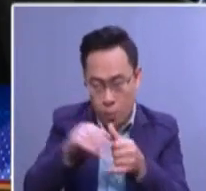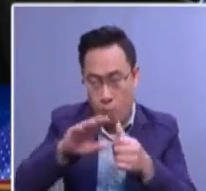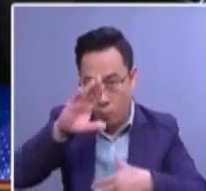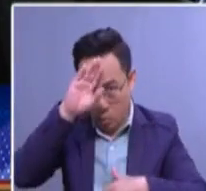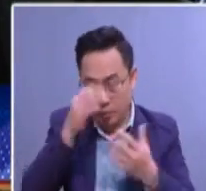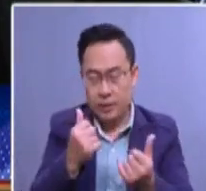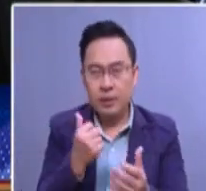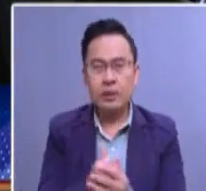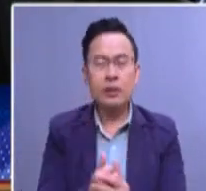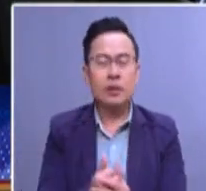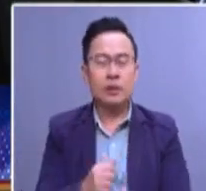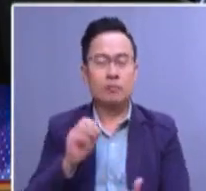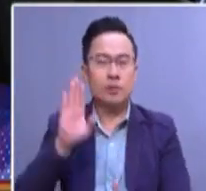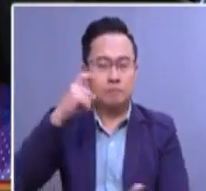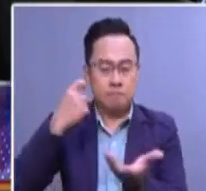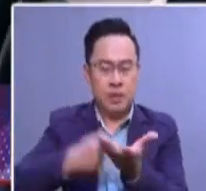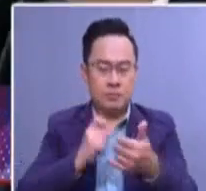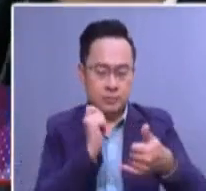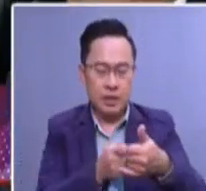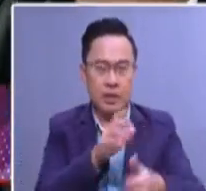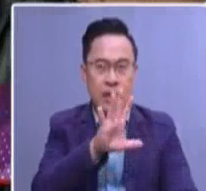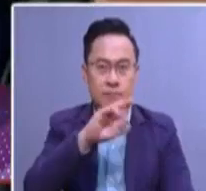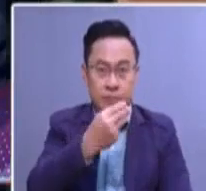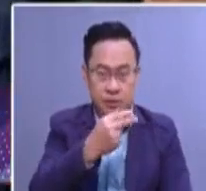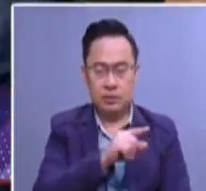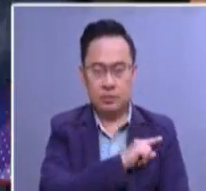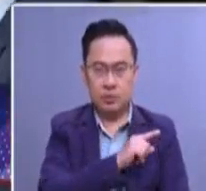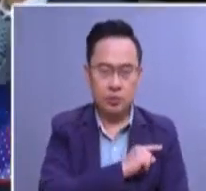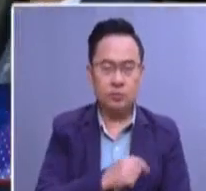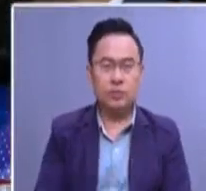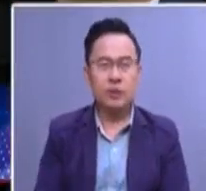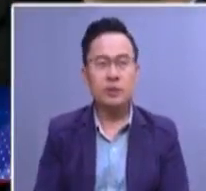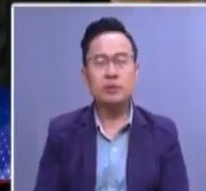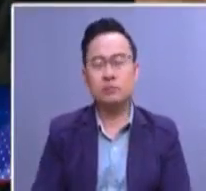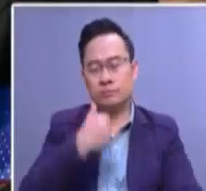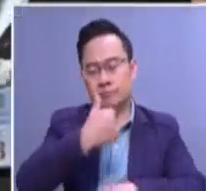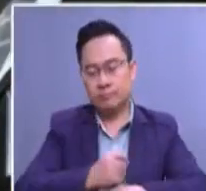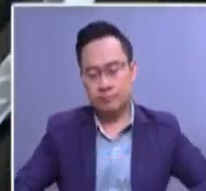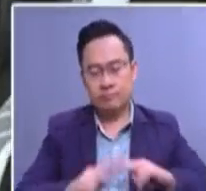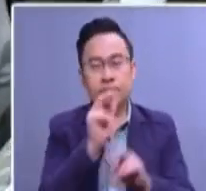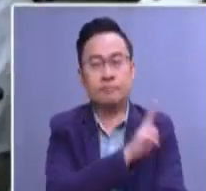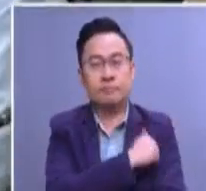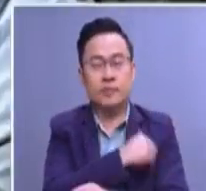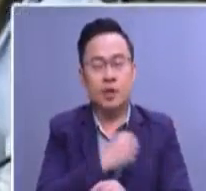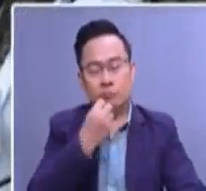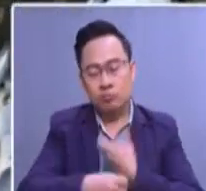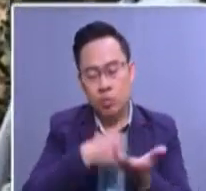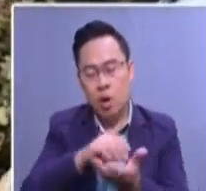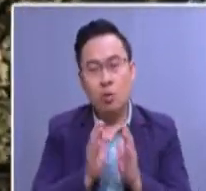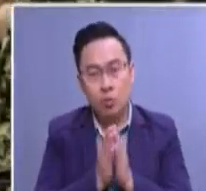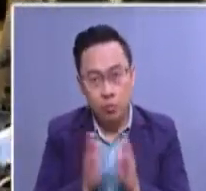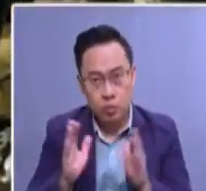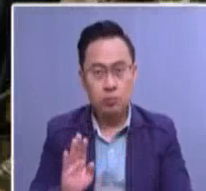นา2019นะคะก็จะมีความคุ้มครองทันที 50,000 บาทต่อคนซึ่งนายอนุทินได้ขอบคุณทางคปภ.และภาคอุตสาหกรร